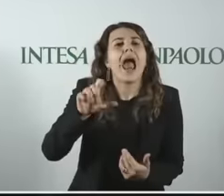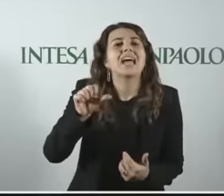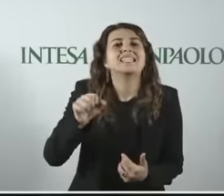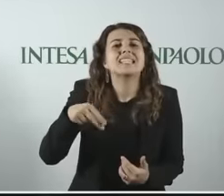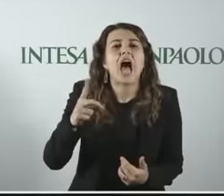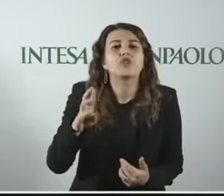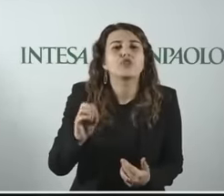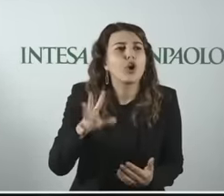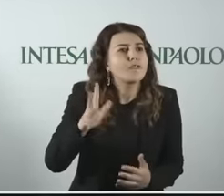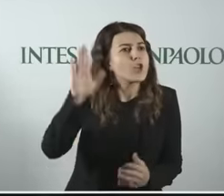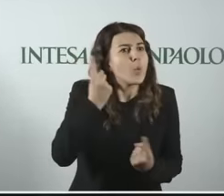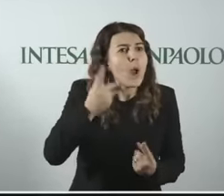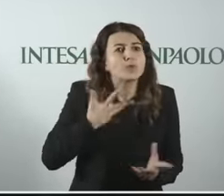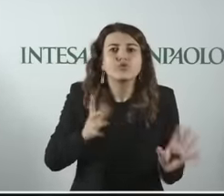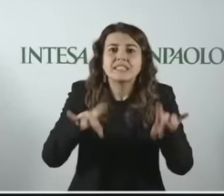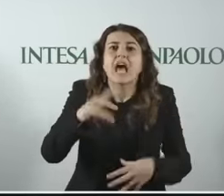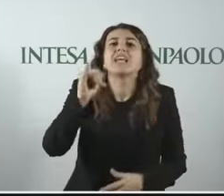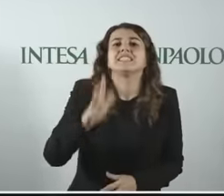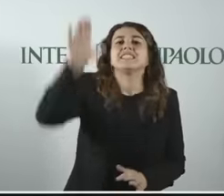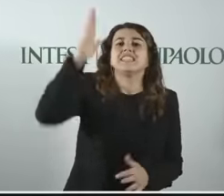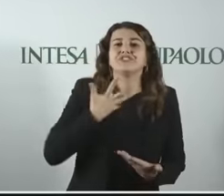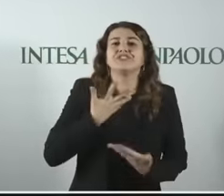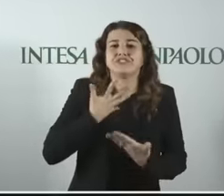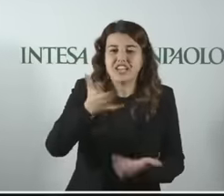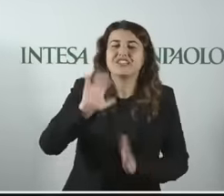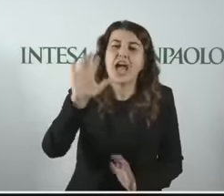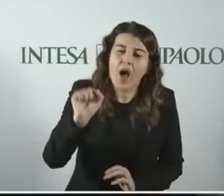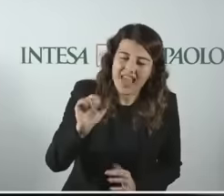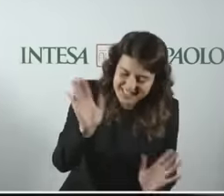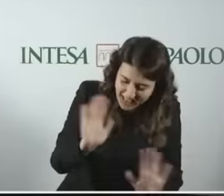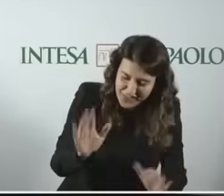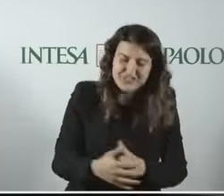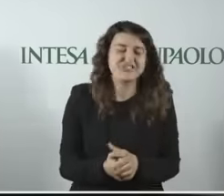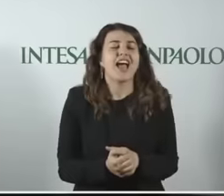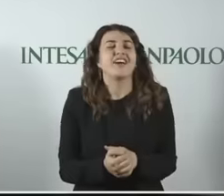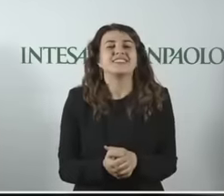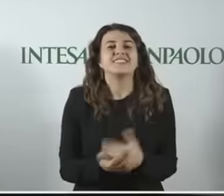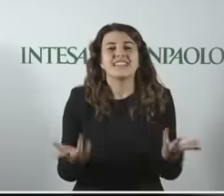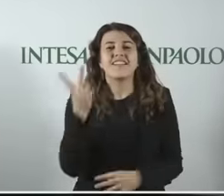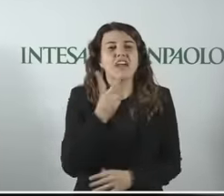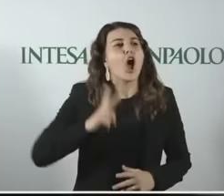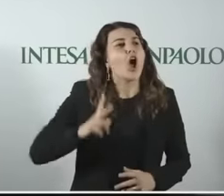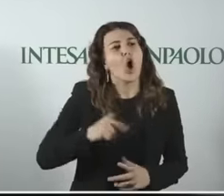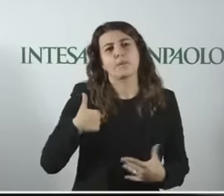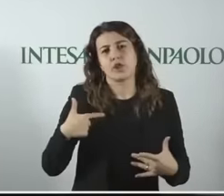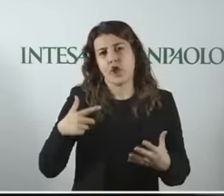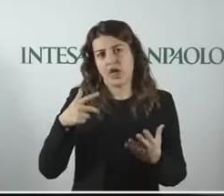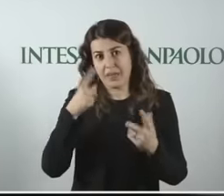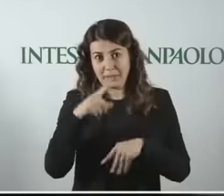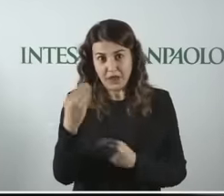anche in sala Non siamo sicuri Eccolo là Ciao Alessandro Grazie do dove dove dove per comodità la riassumo